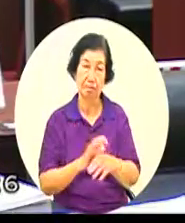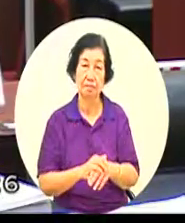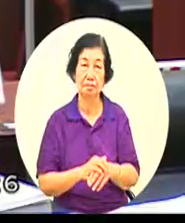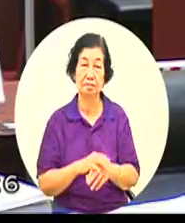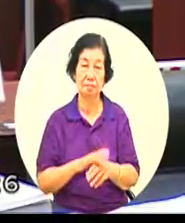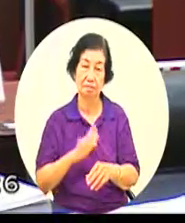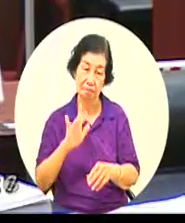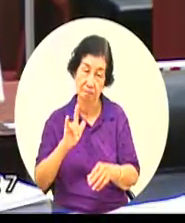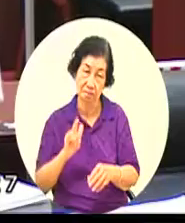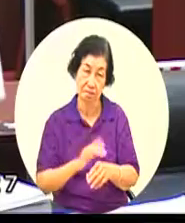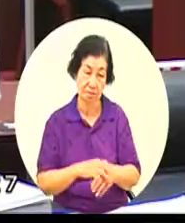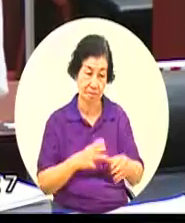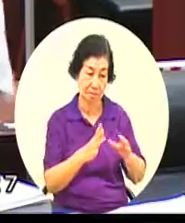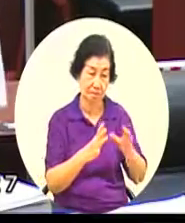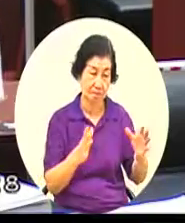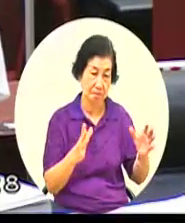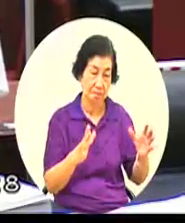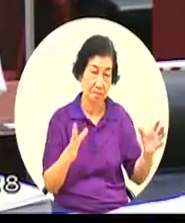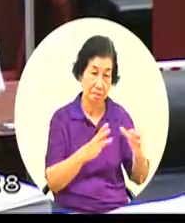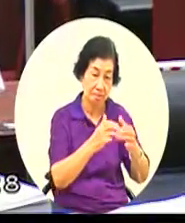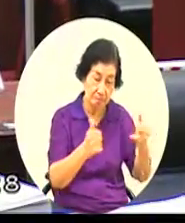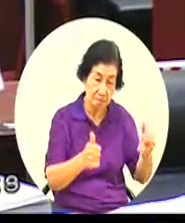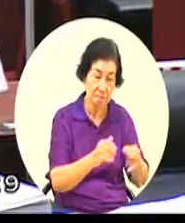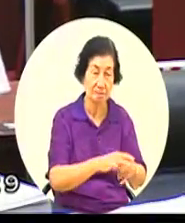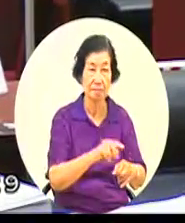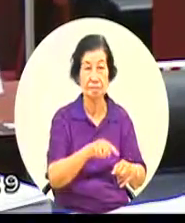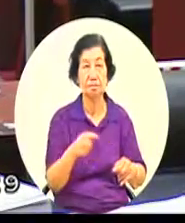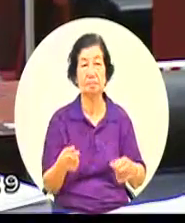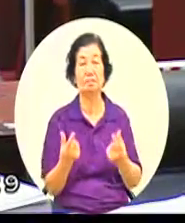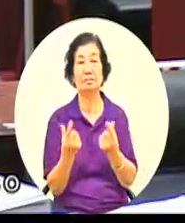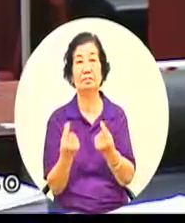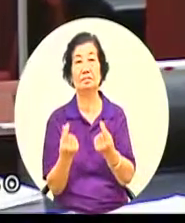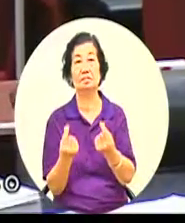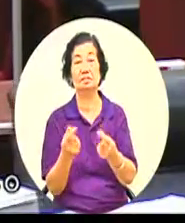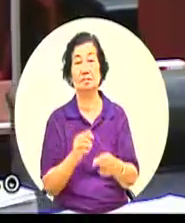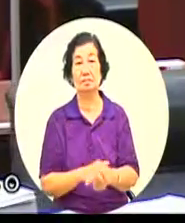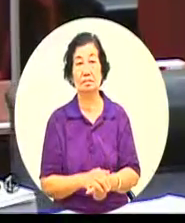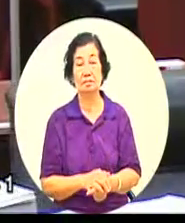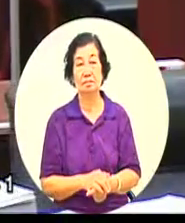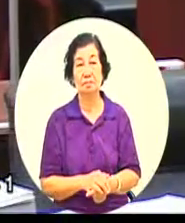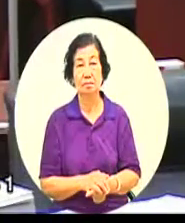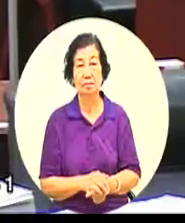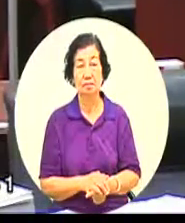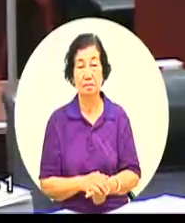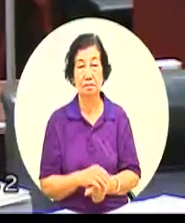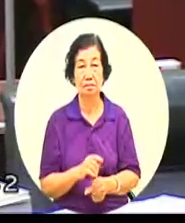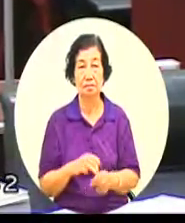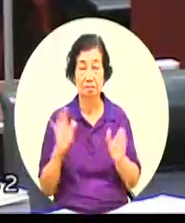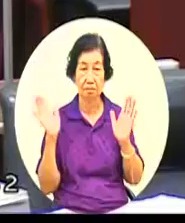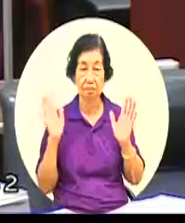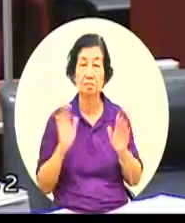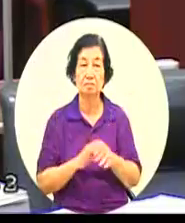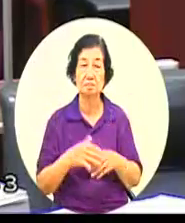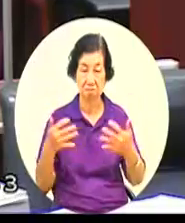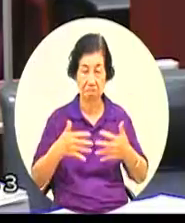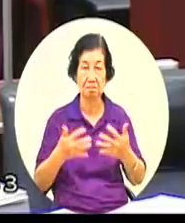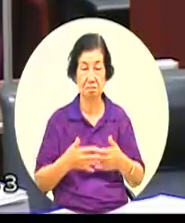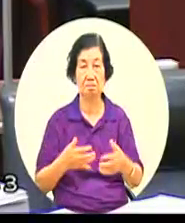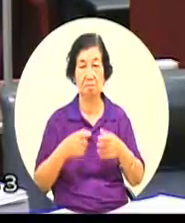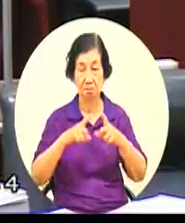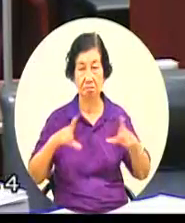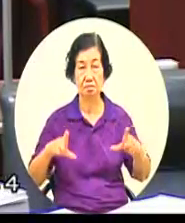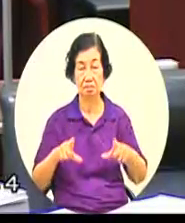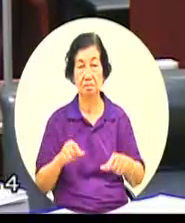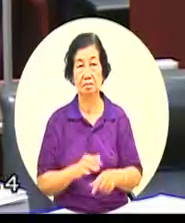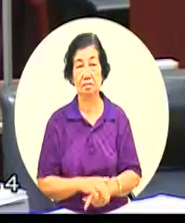学。所以讲，我感觉囡仔少不是是一个大问题啦。因为